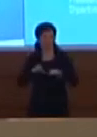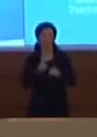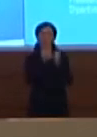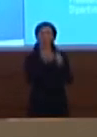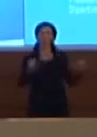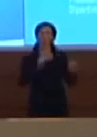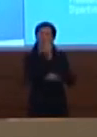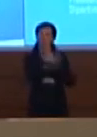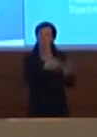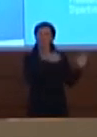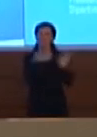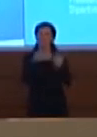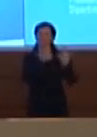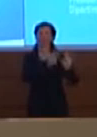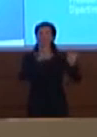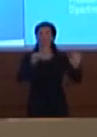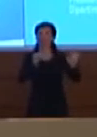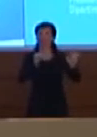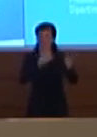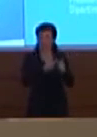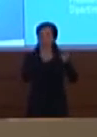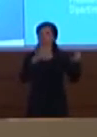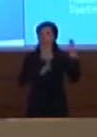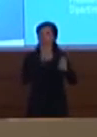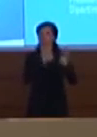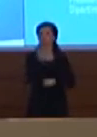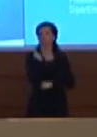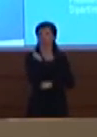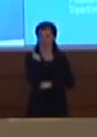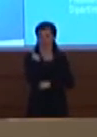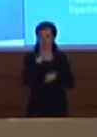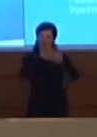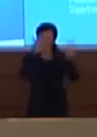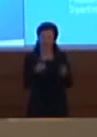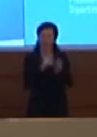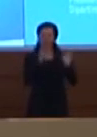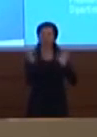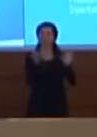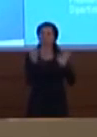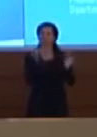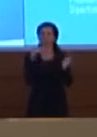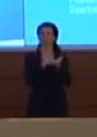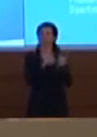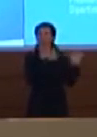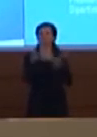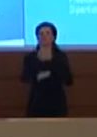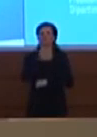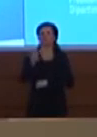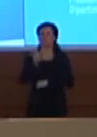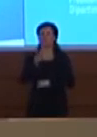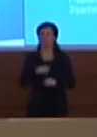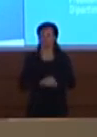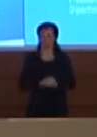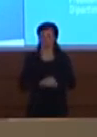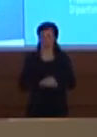le vittime con un incremento di 236 in un giorno in sei regioni umbria sardegna valle d'aosta calabria basilicata